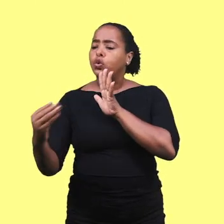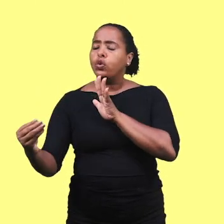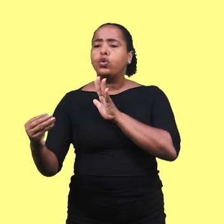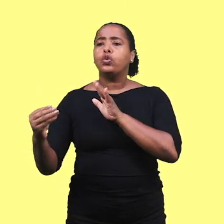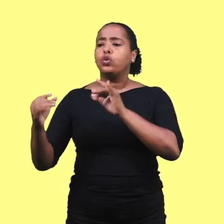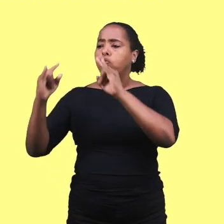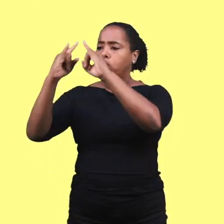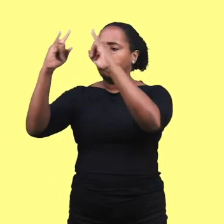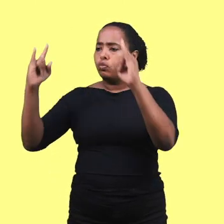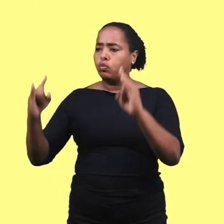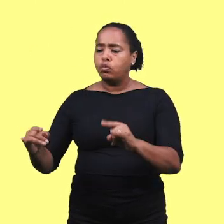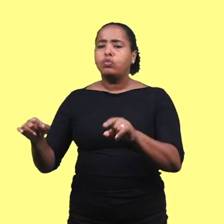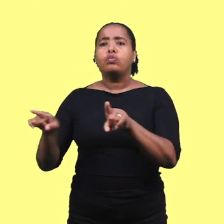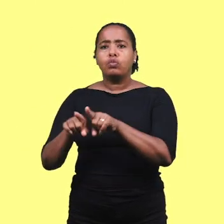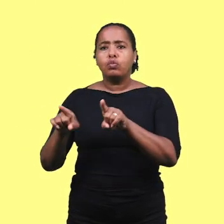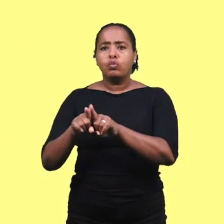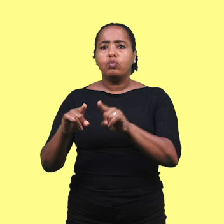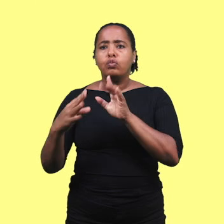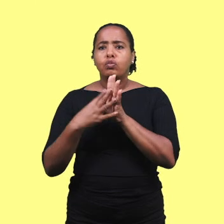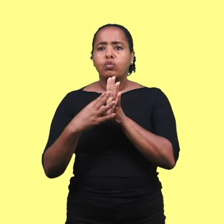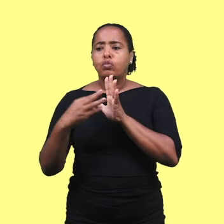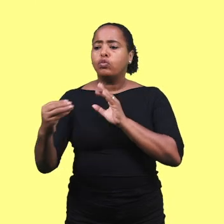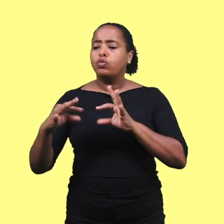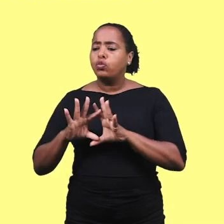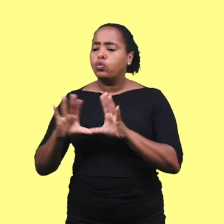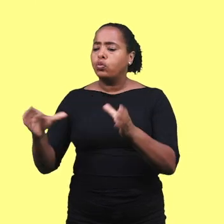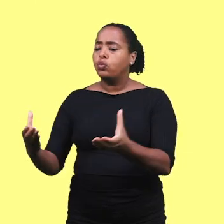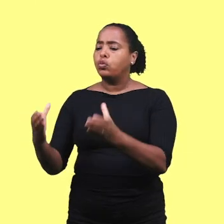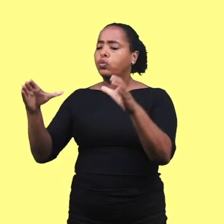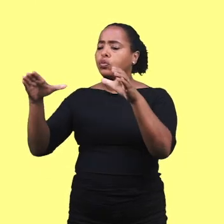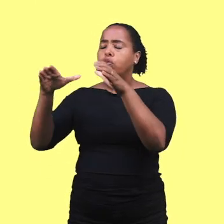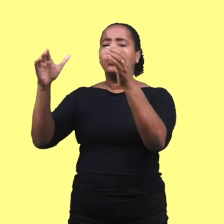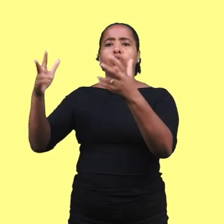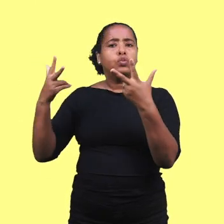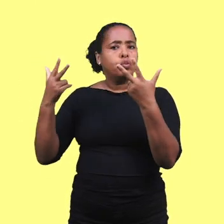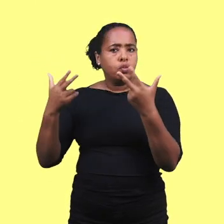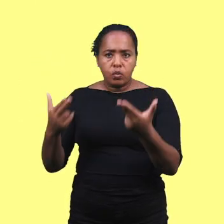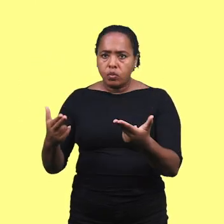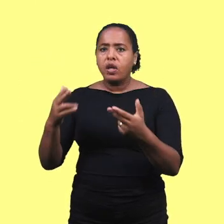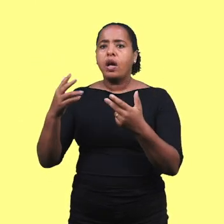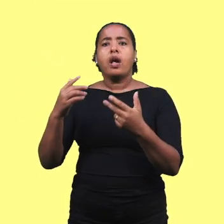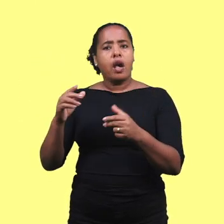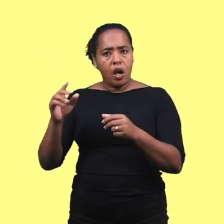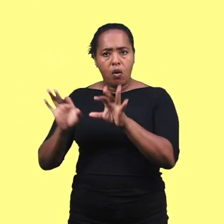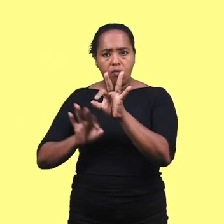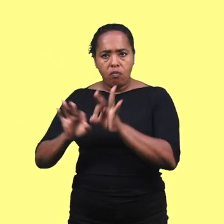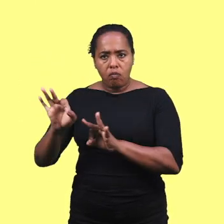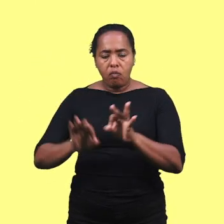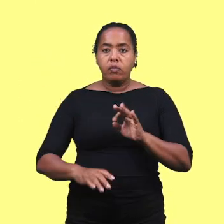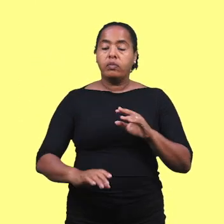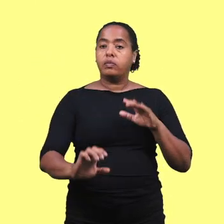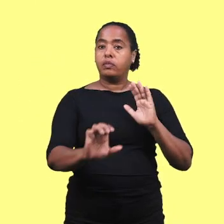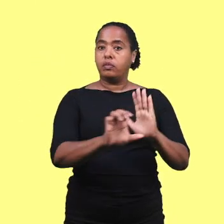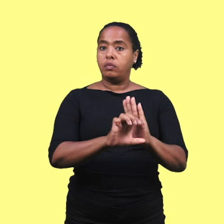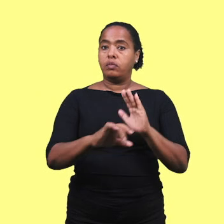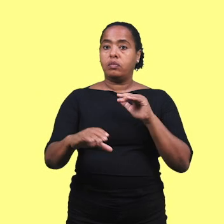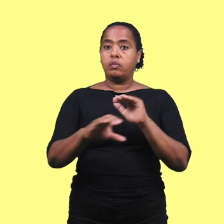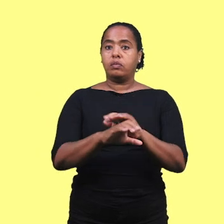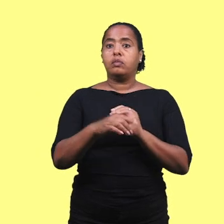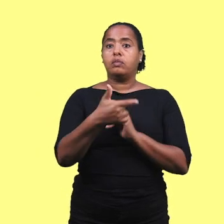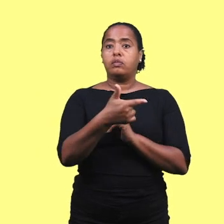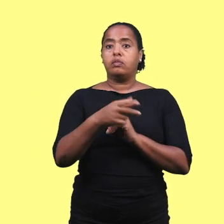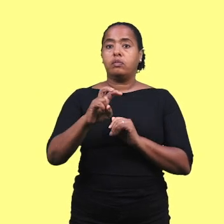святилище, и буду обитать посреди них. Все, как я показываю тебе, образец скинии и образец всех сосудов ее, так